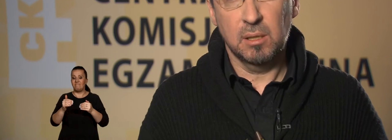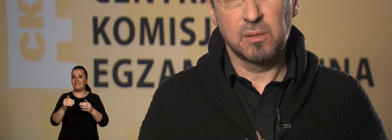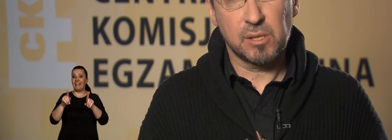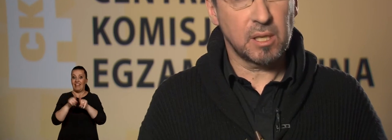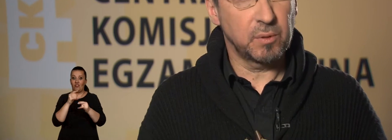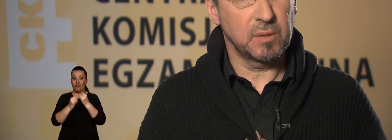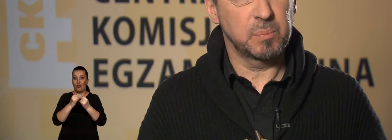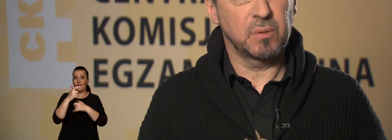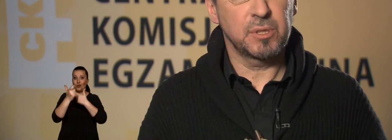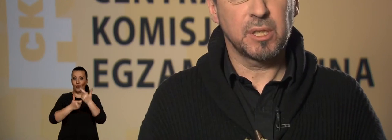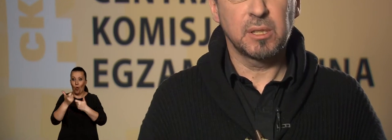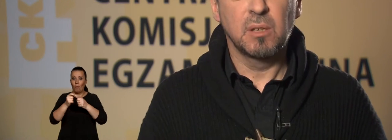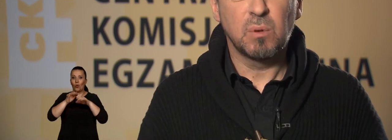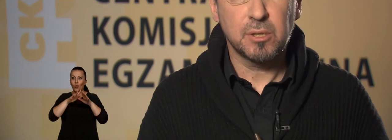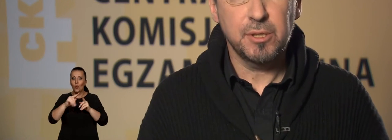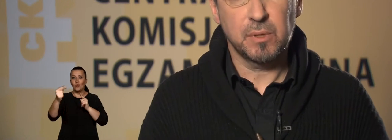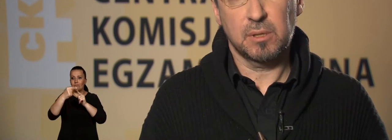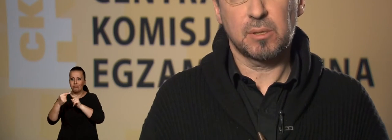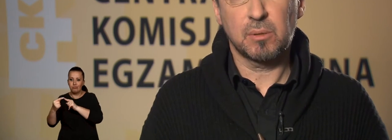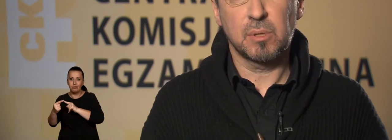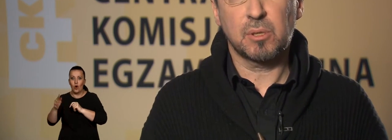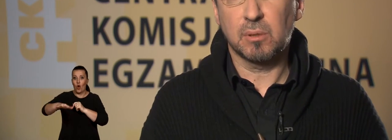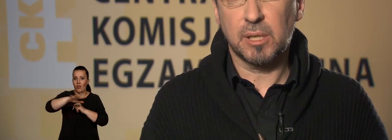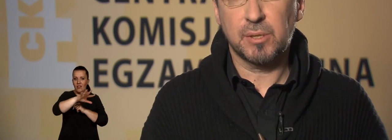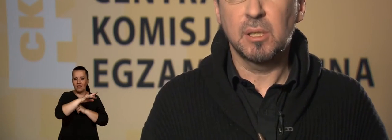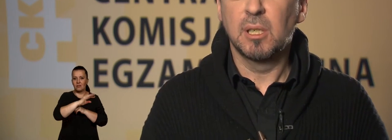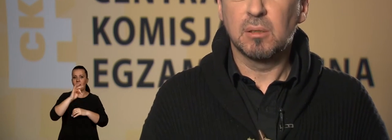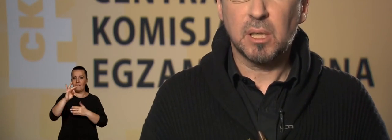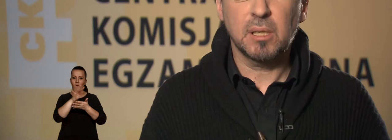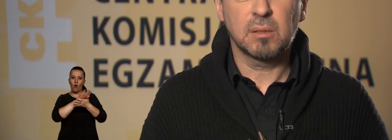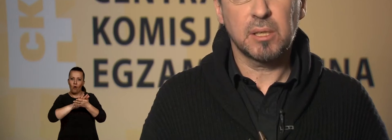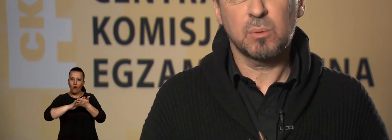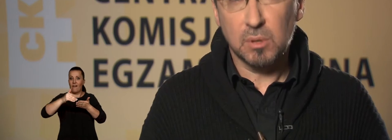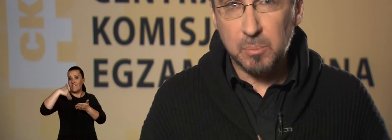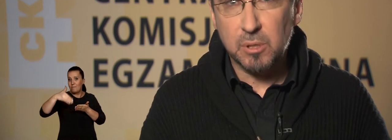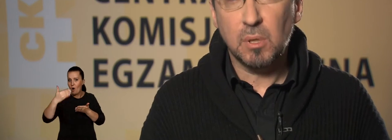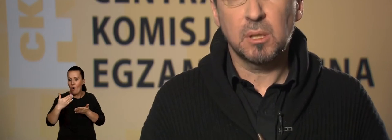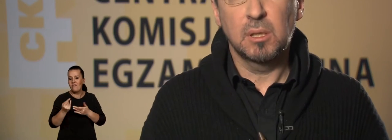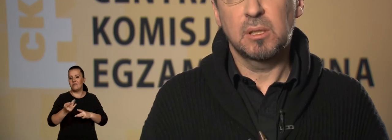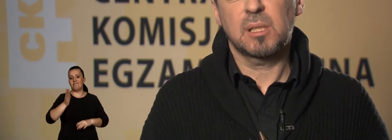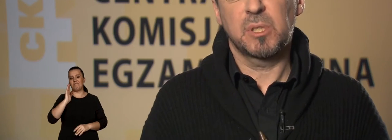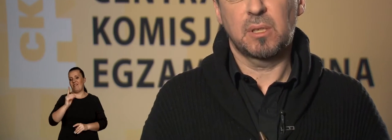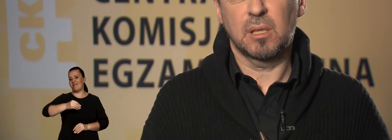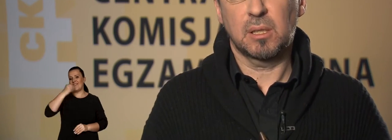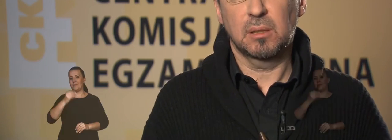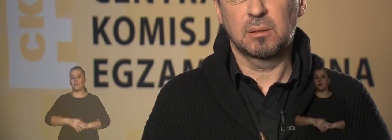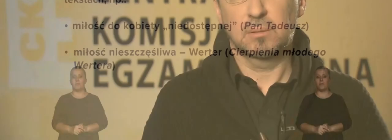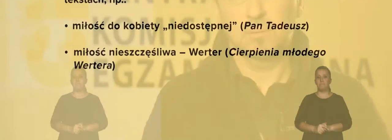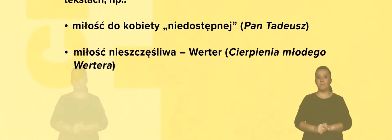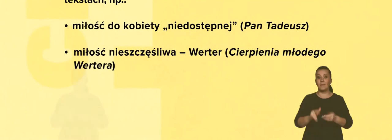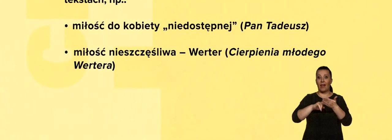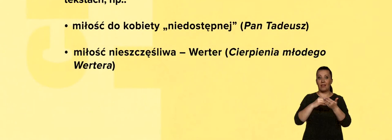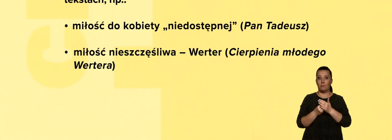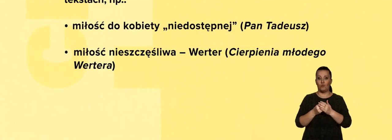ile zyska twoja wypowiedź, kiedy właściwie zastosujesz konteksty do takiego tekstu, na przykład jakim jest lalka.